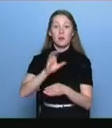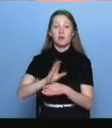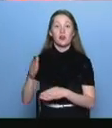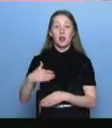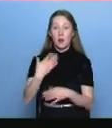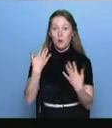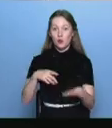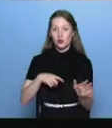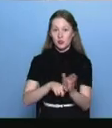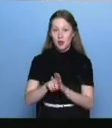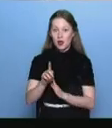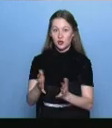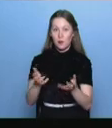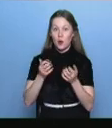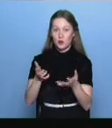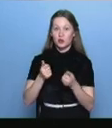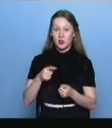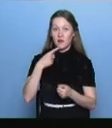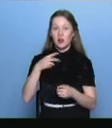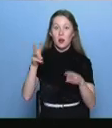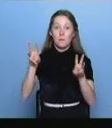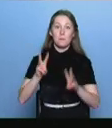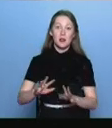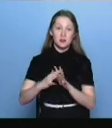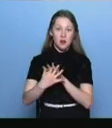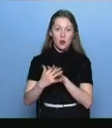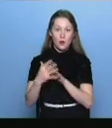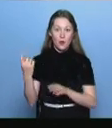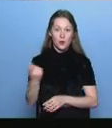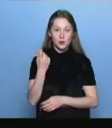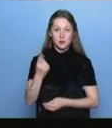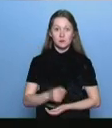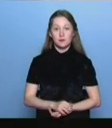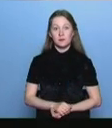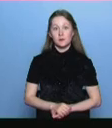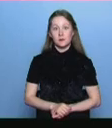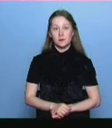начали поступать, сообщили в Минсельхозе. Роман Вагинов, Андрей Бусыгин, телеканал «Моя Удмуртия».